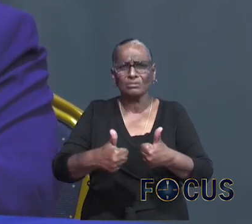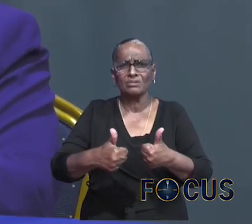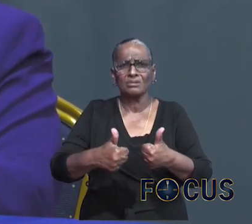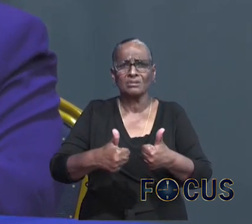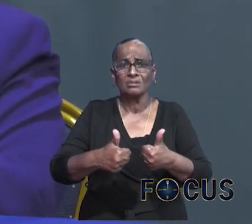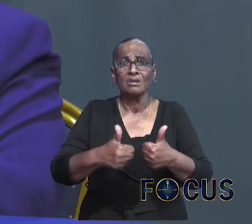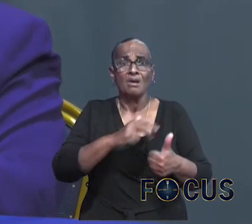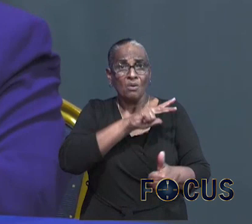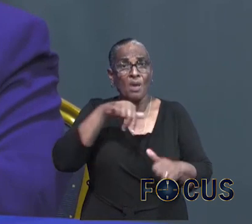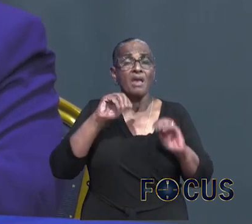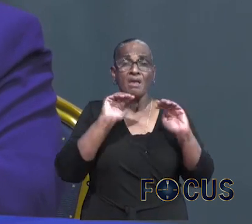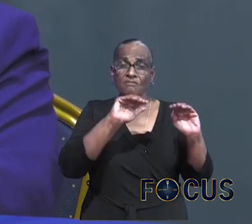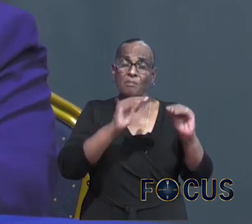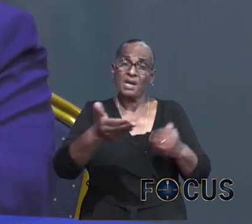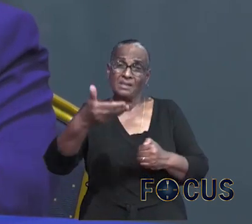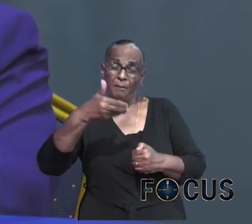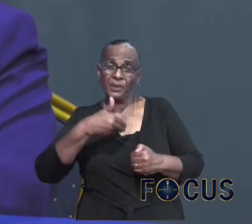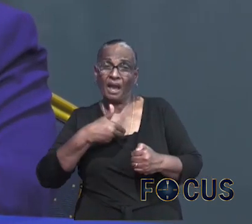informatie,